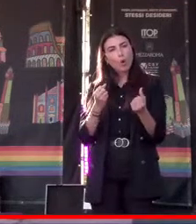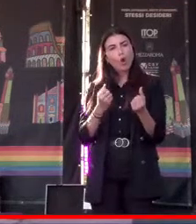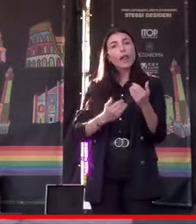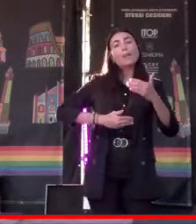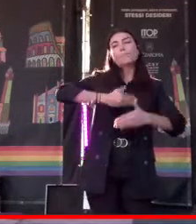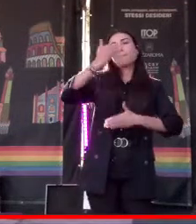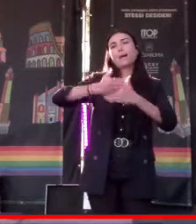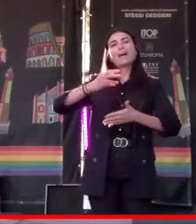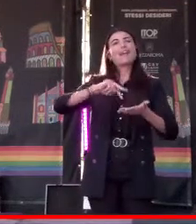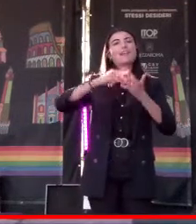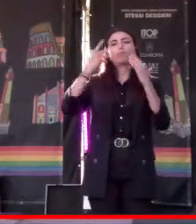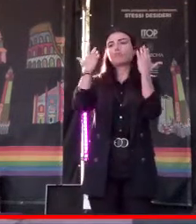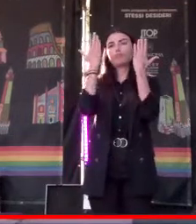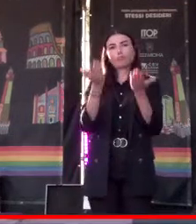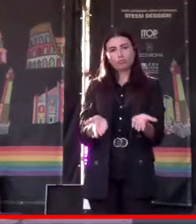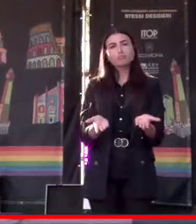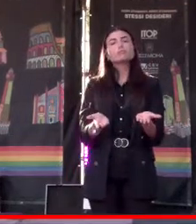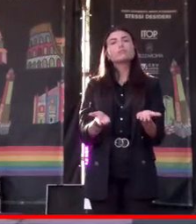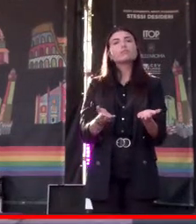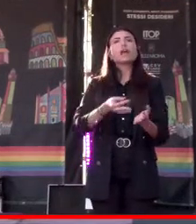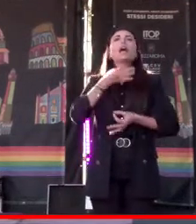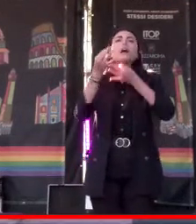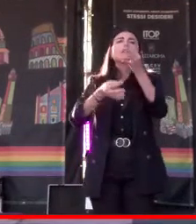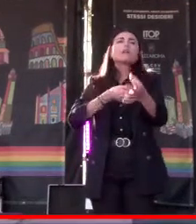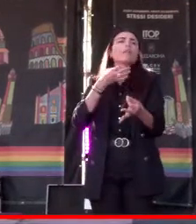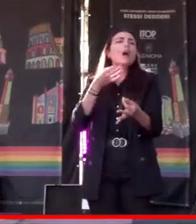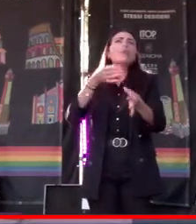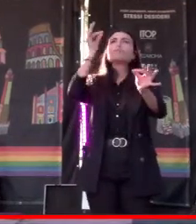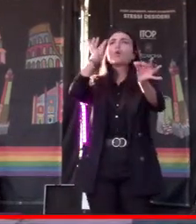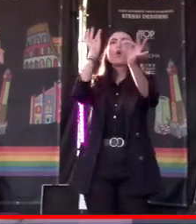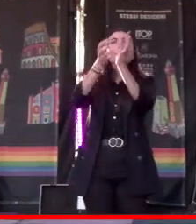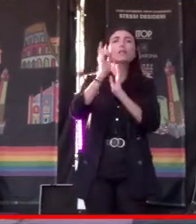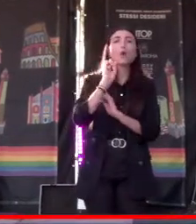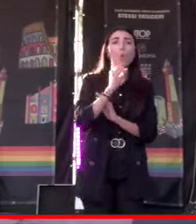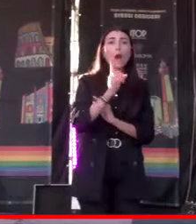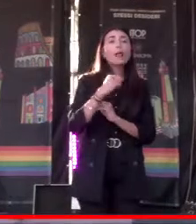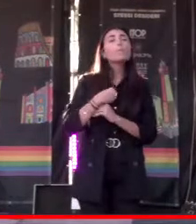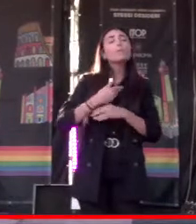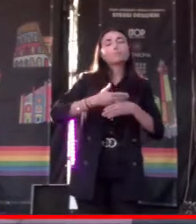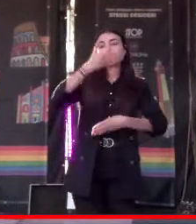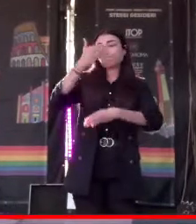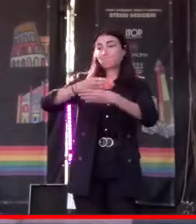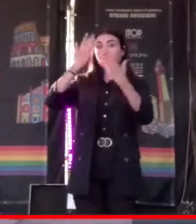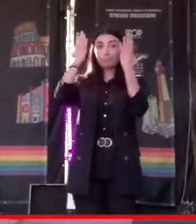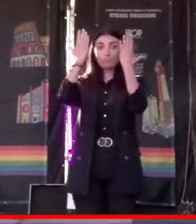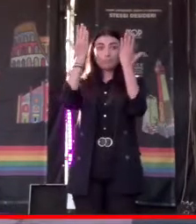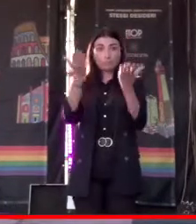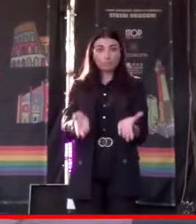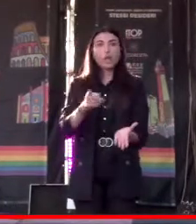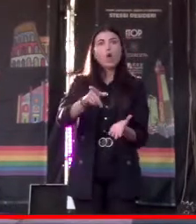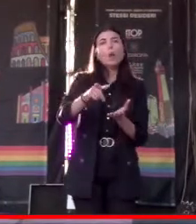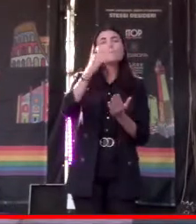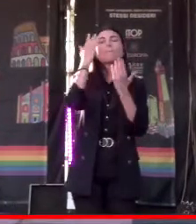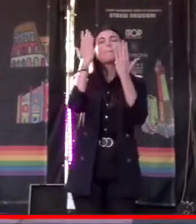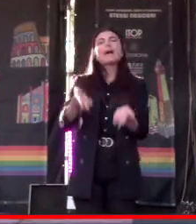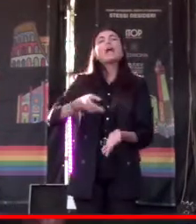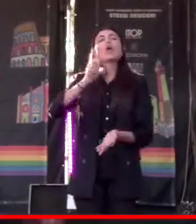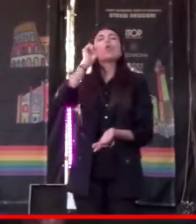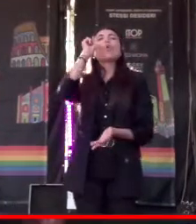barriere architettoniche. Sicuramente focalizziamo il lavoro su quello che deve essere un abbattimento delle barriere culturali, quindi